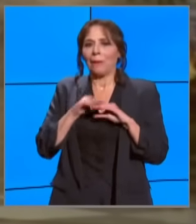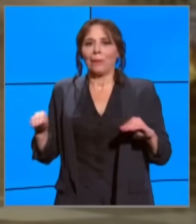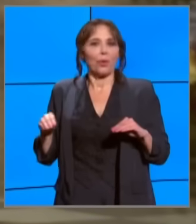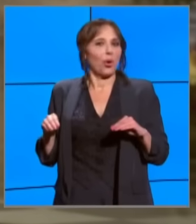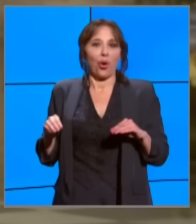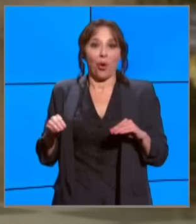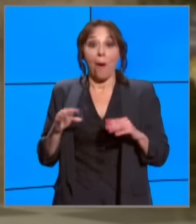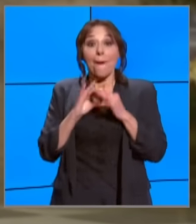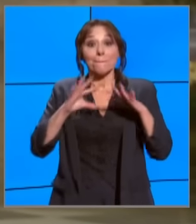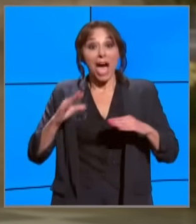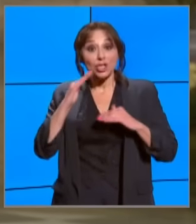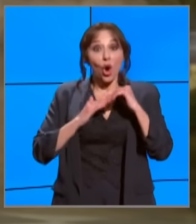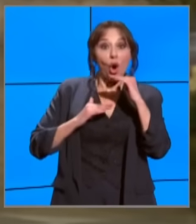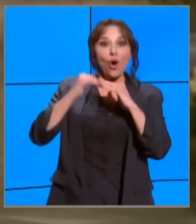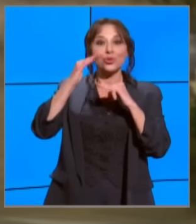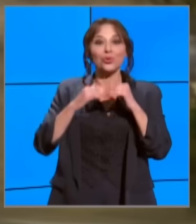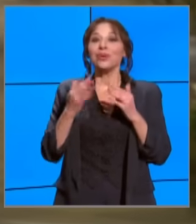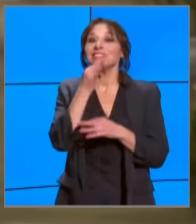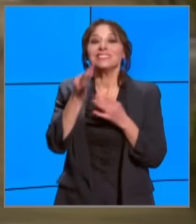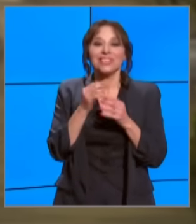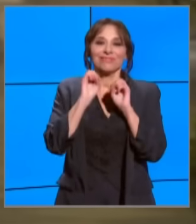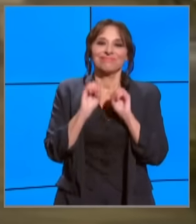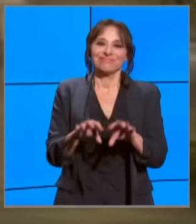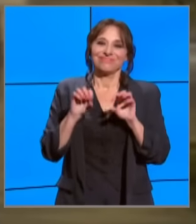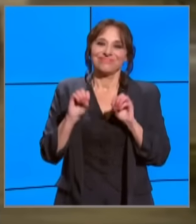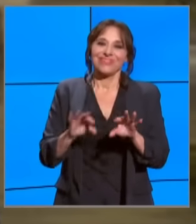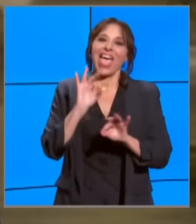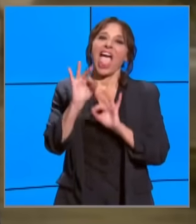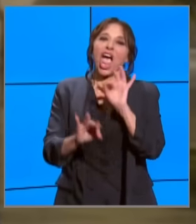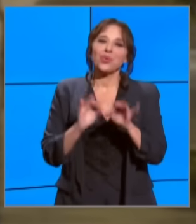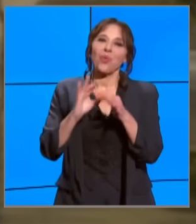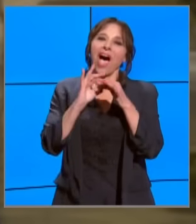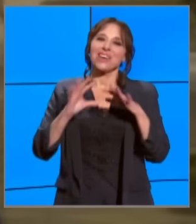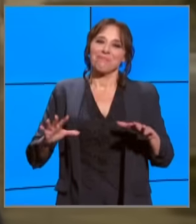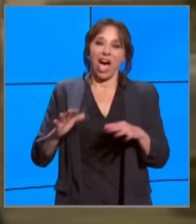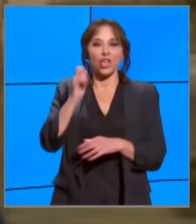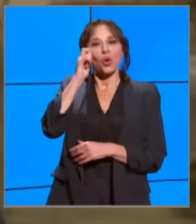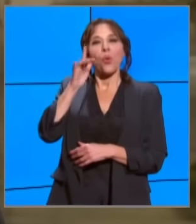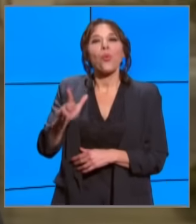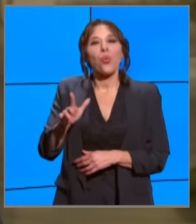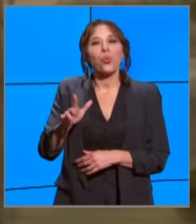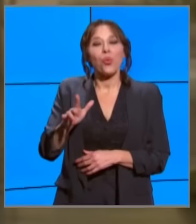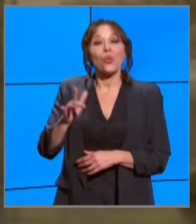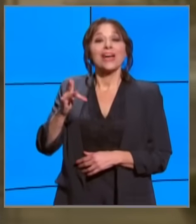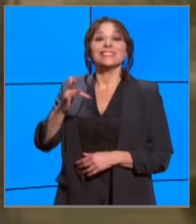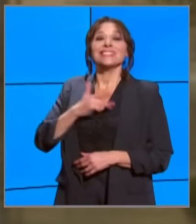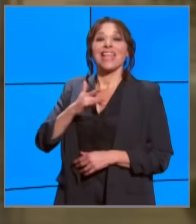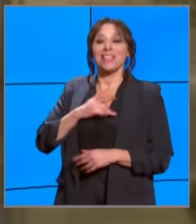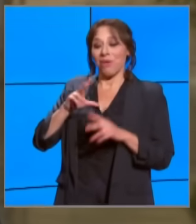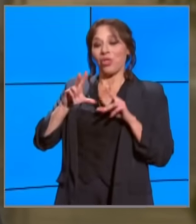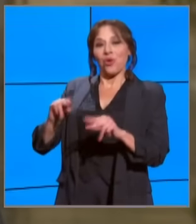significa Prima di tutto educare alla pace coltivarne la cultura nel sentimento delle nuove